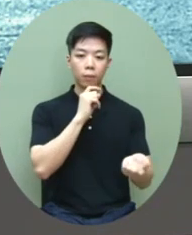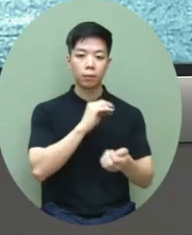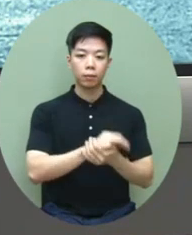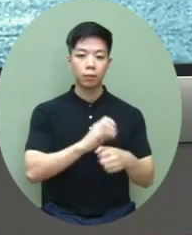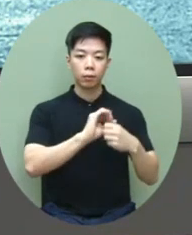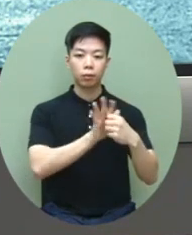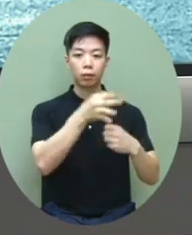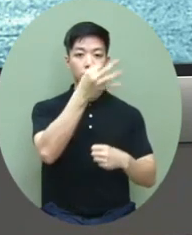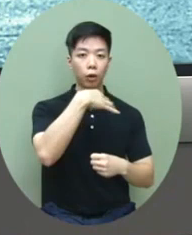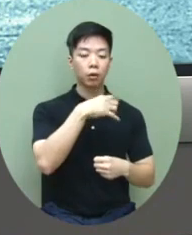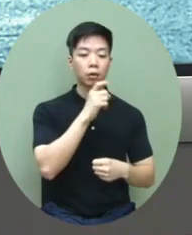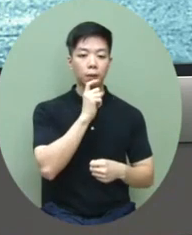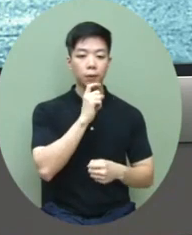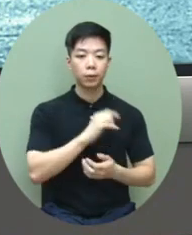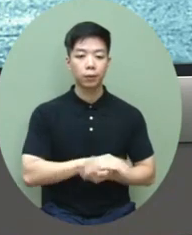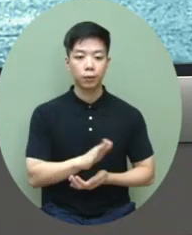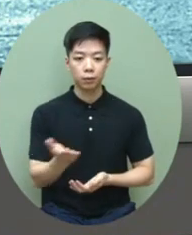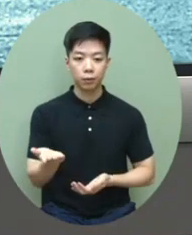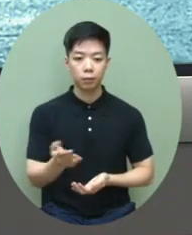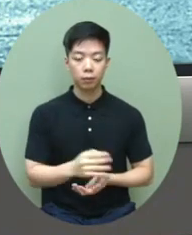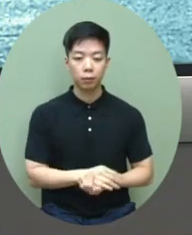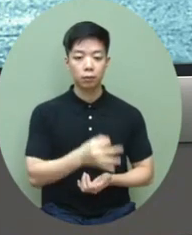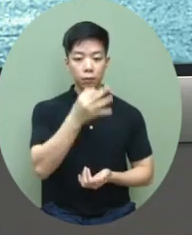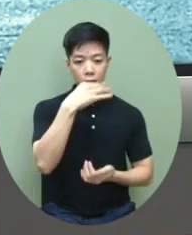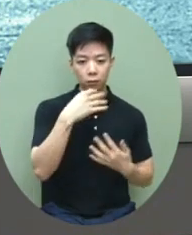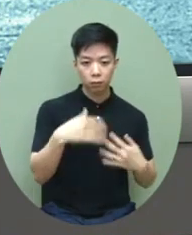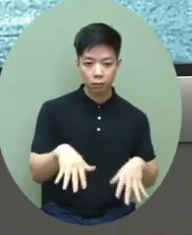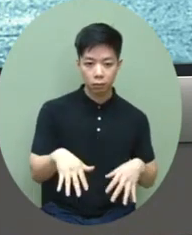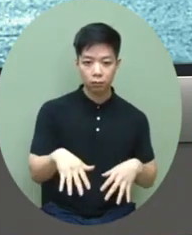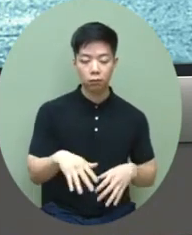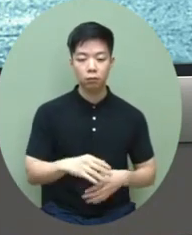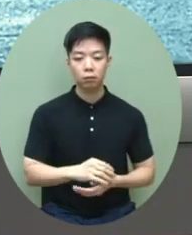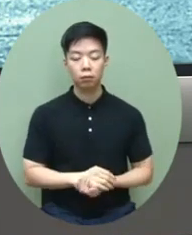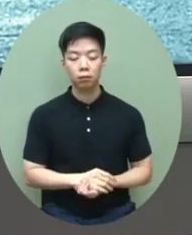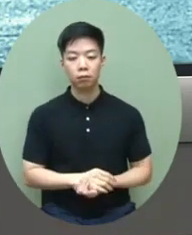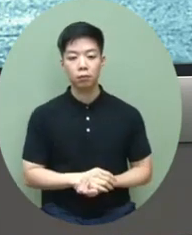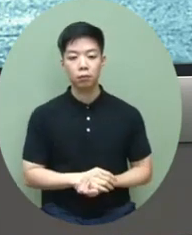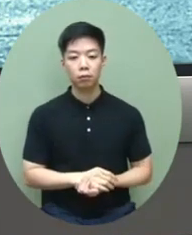即係口服新冠藥佢嚇。咁、啊、但係佢食完之後都係